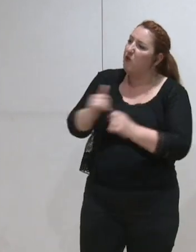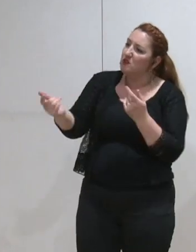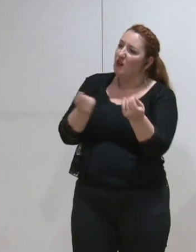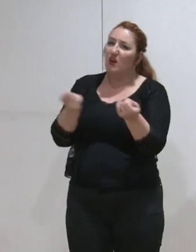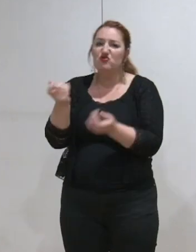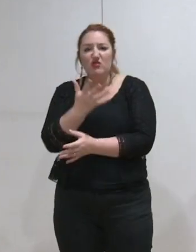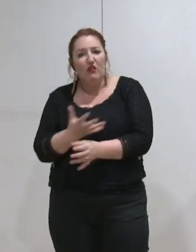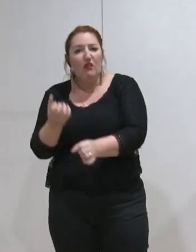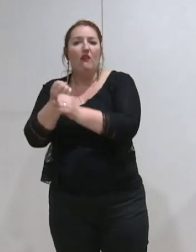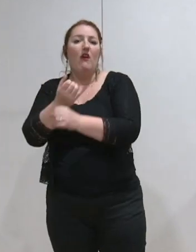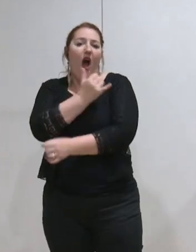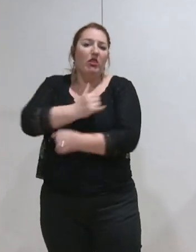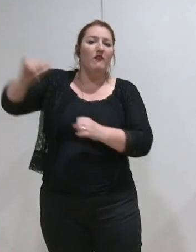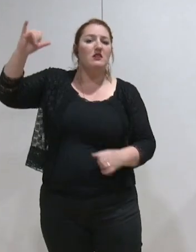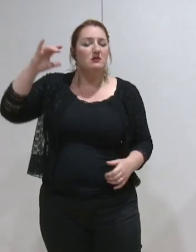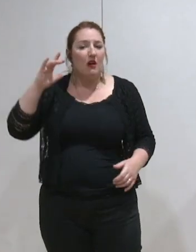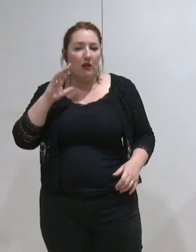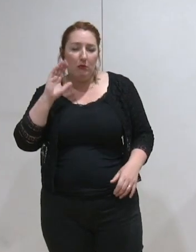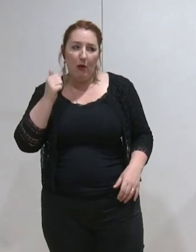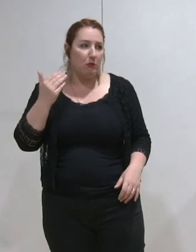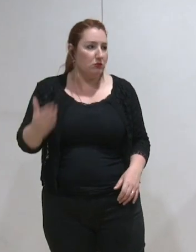inutile je vous